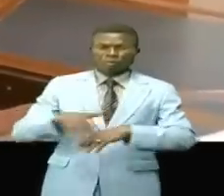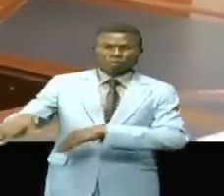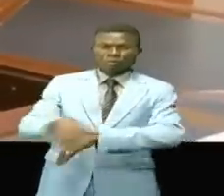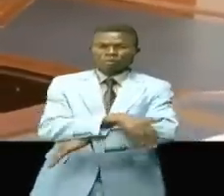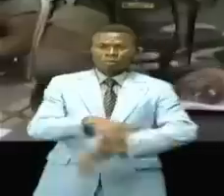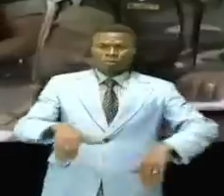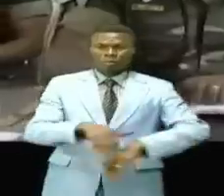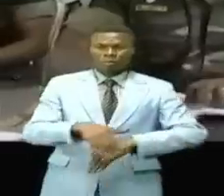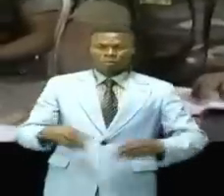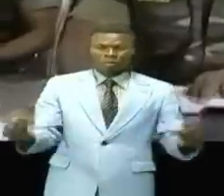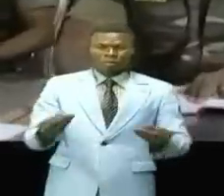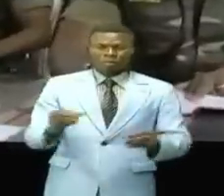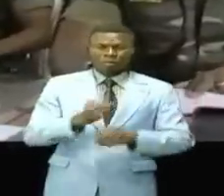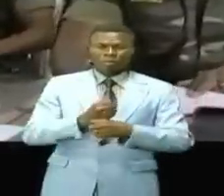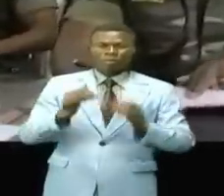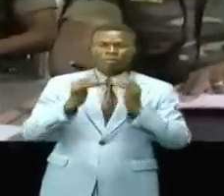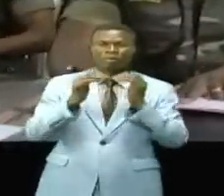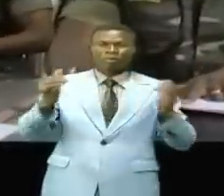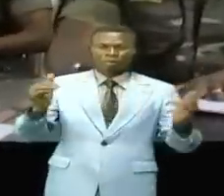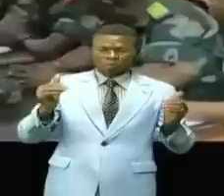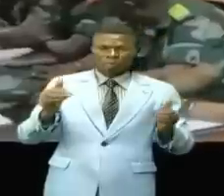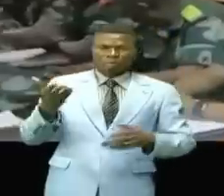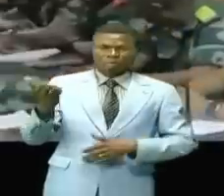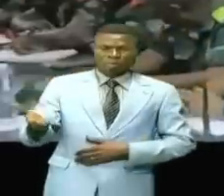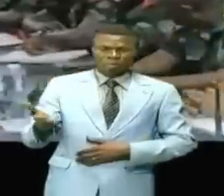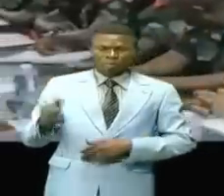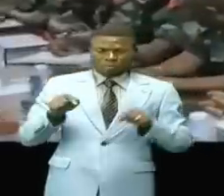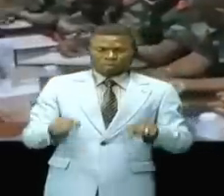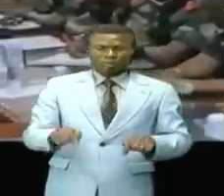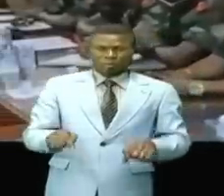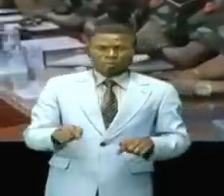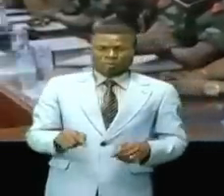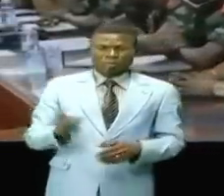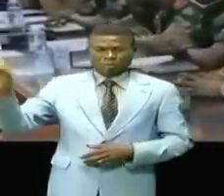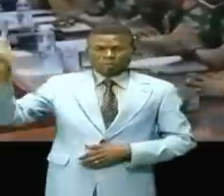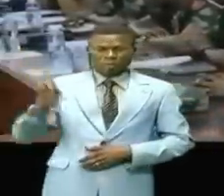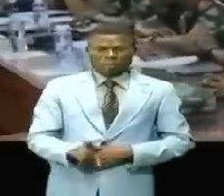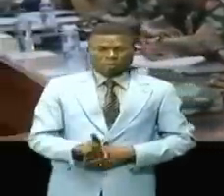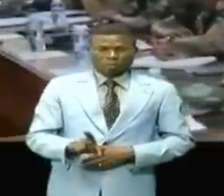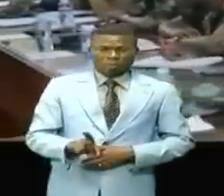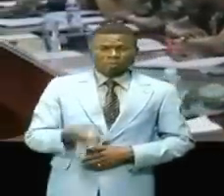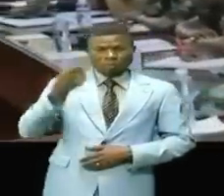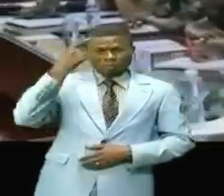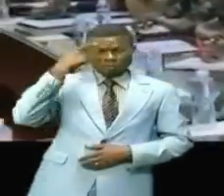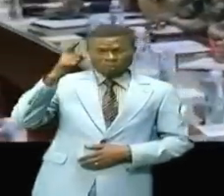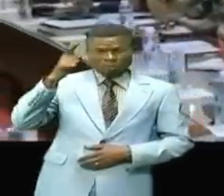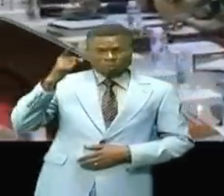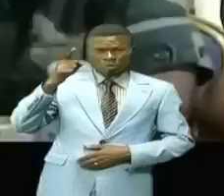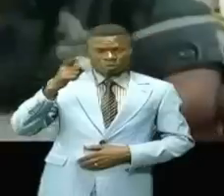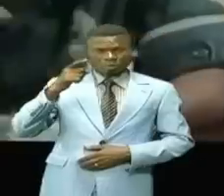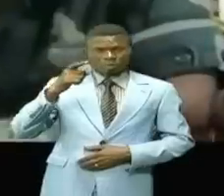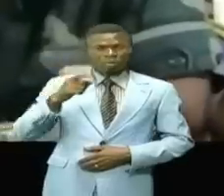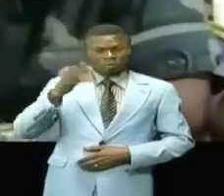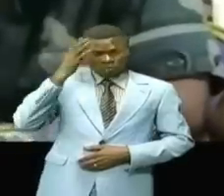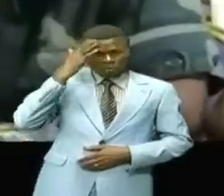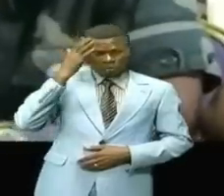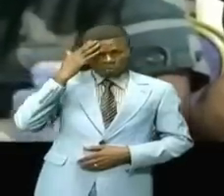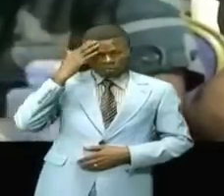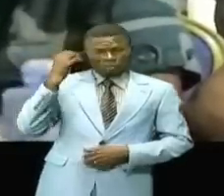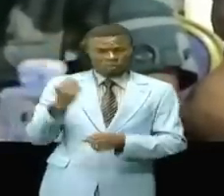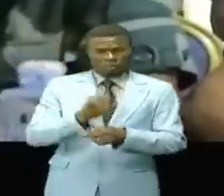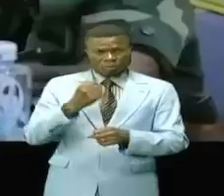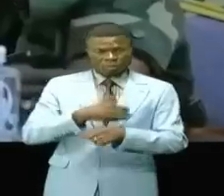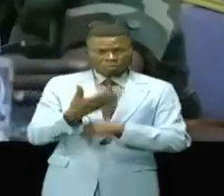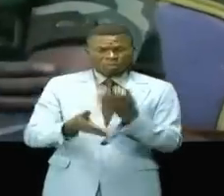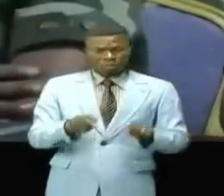front en vue de restaurer l'autorité de l'État. Aujourd'hui, il est venu ici non seulement pour s'assurer de